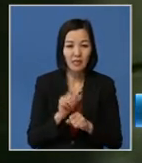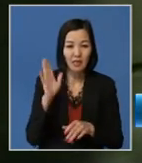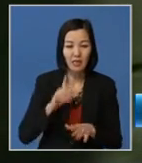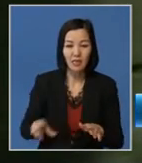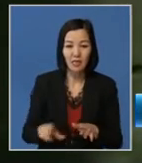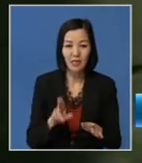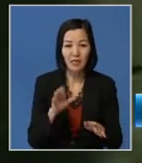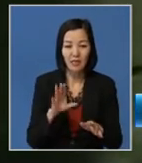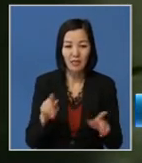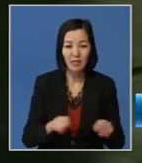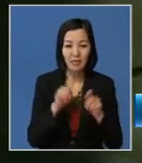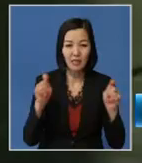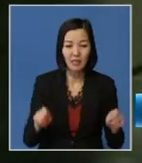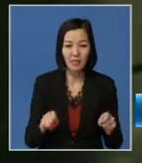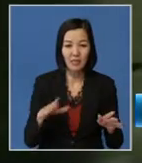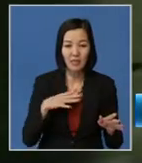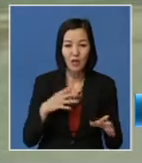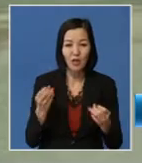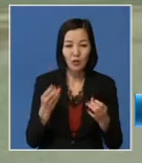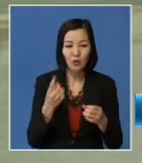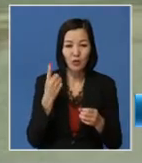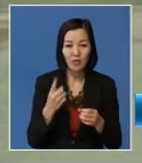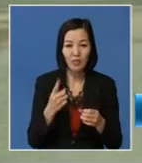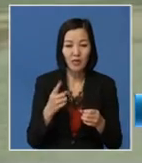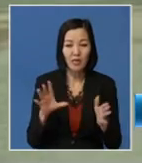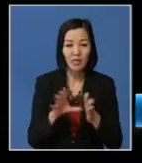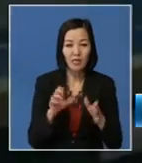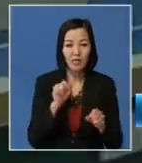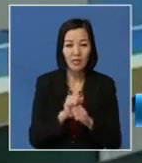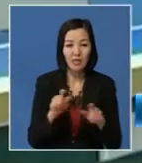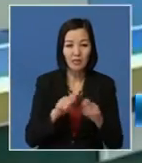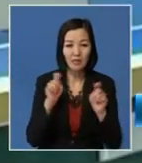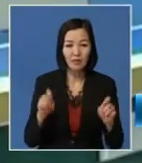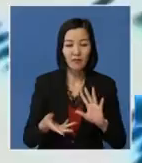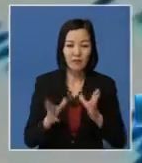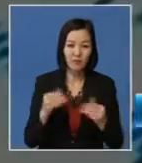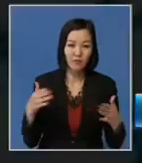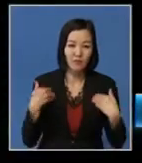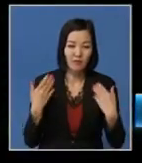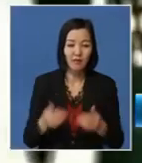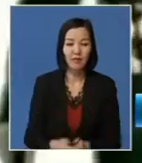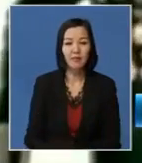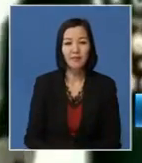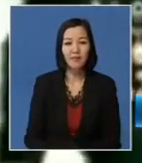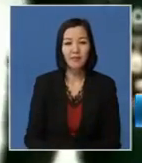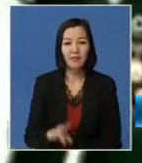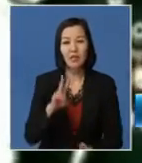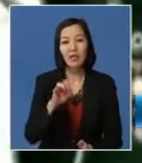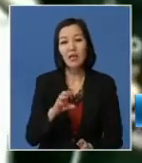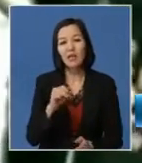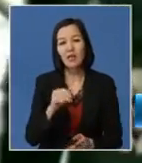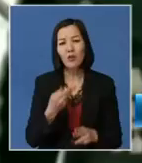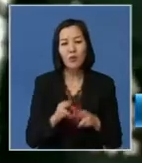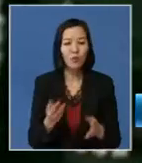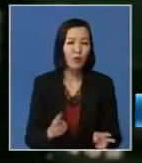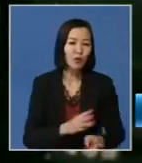в действии. Запущена еще одна гидроэлектростанция. Всего вам самого хорошего. До свидания. Наталья өмірге